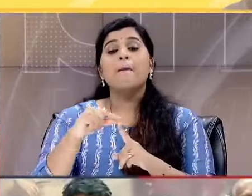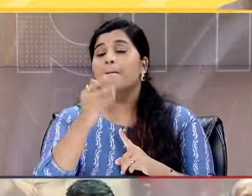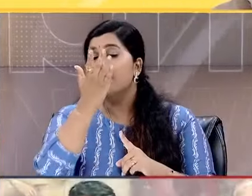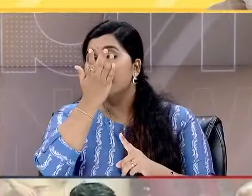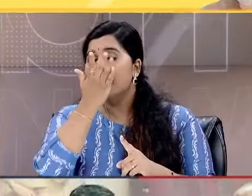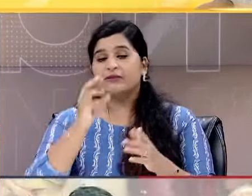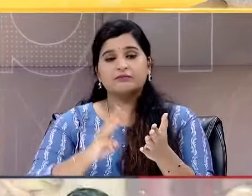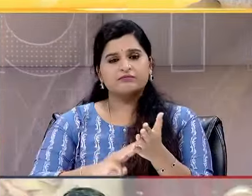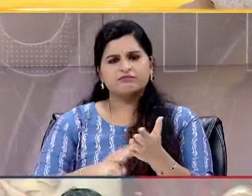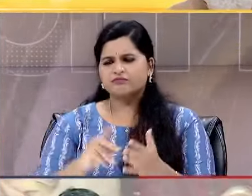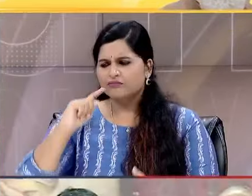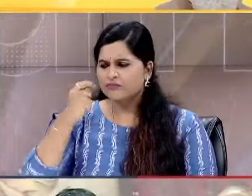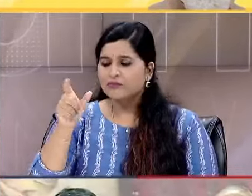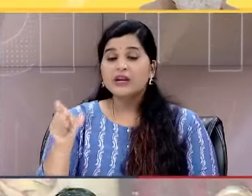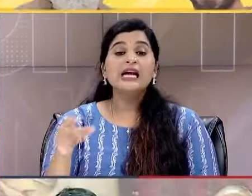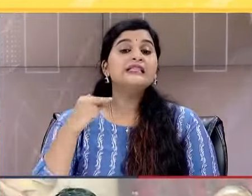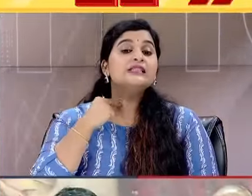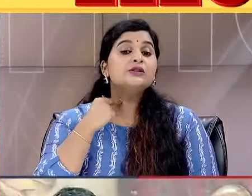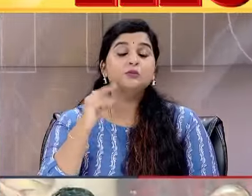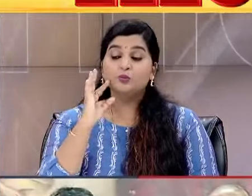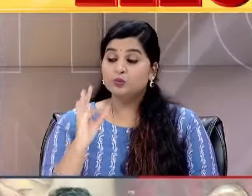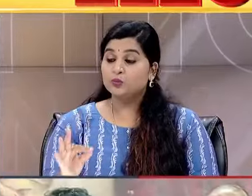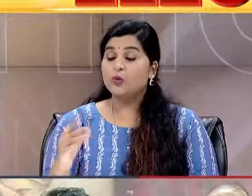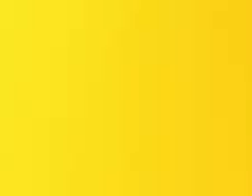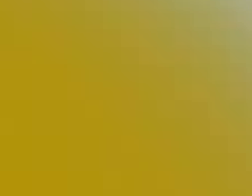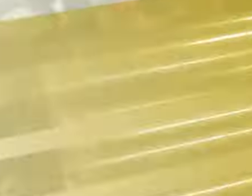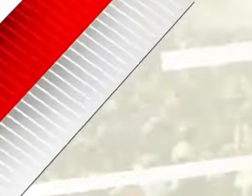ശശി തിരുവനന്തപുരം ജില്ലയിലെ പ്രധാന കോൺഗ്രസ് നേതാവാണ്.